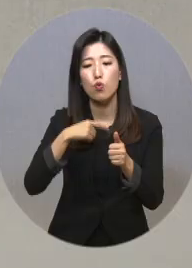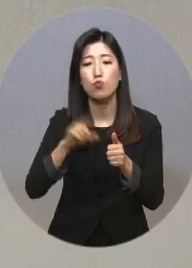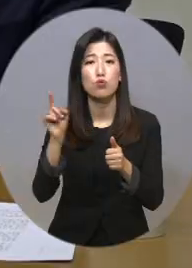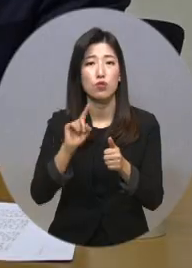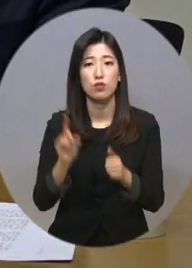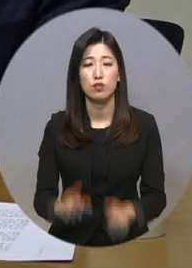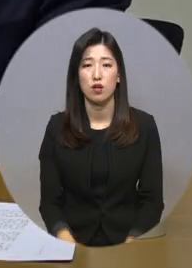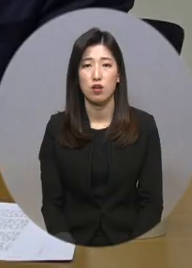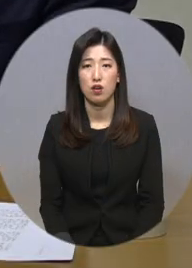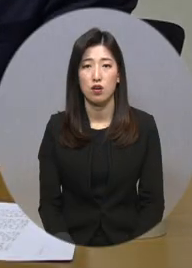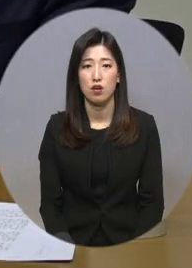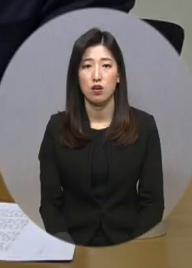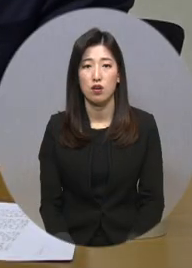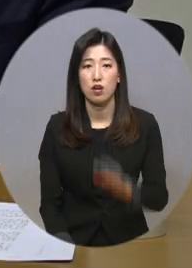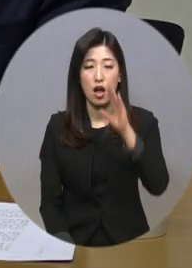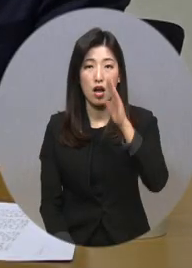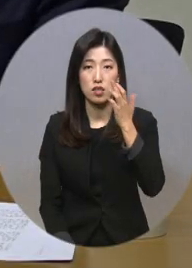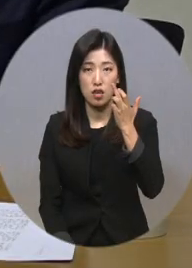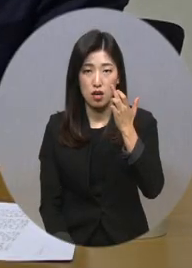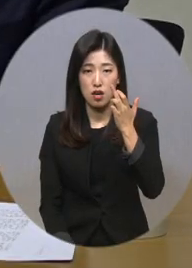아산시가 교육도시를